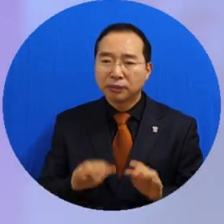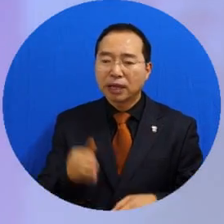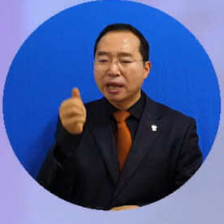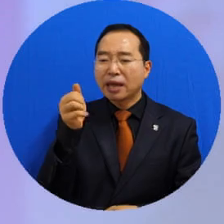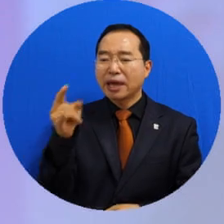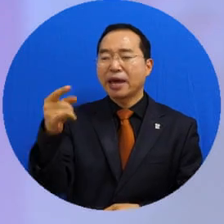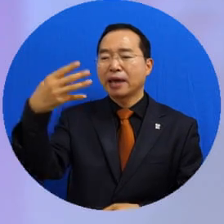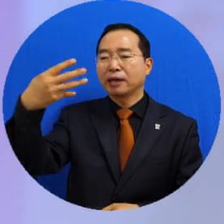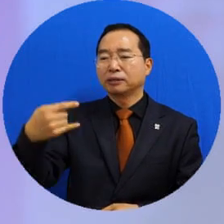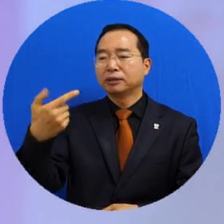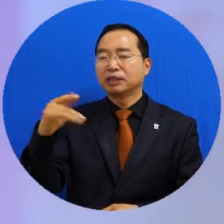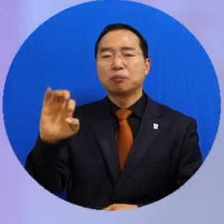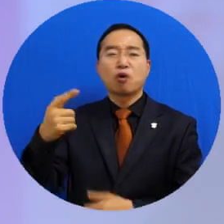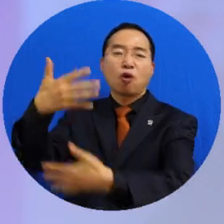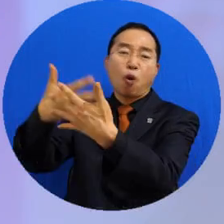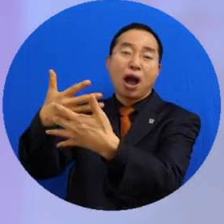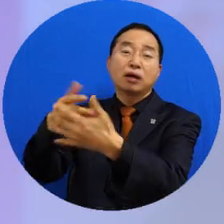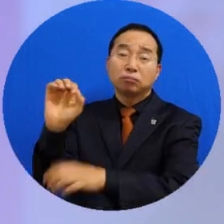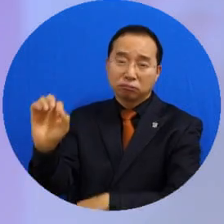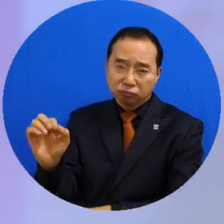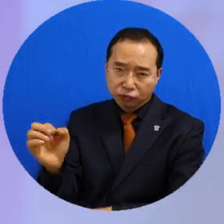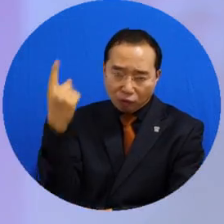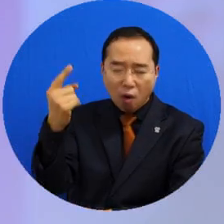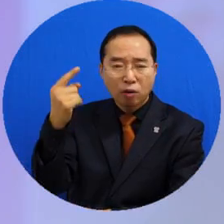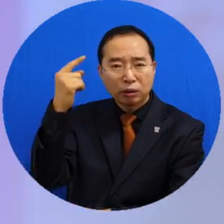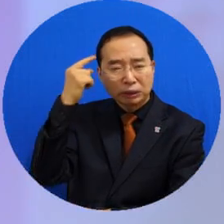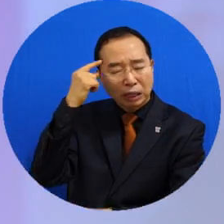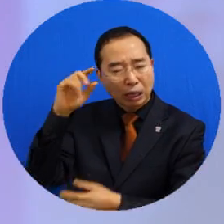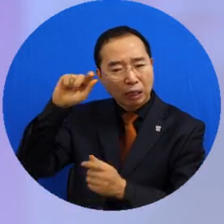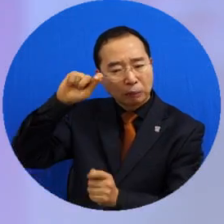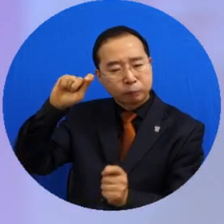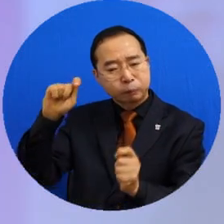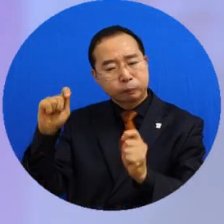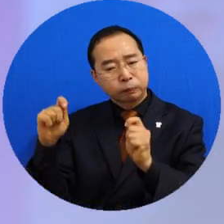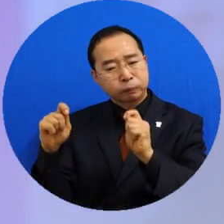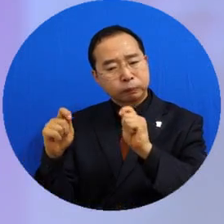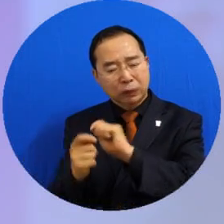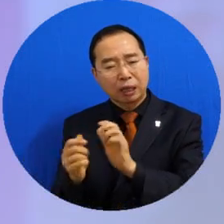됐으면 좋겠다고 생각을 했었어요. 왜냐면은